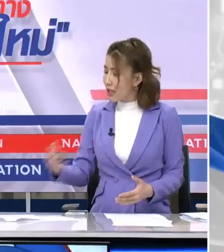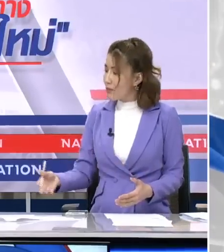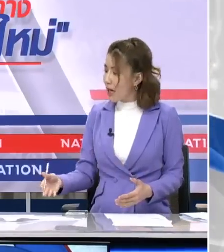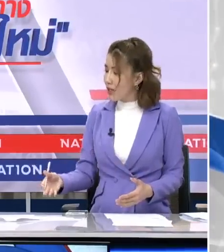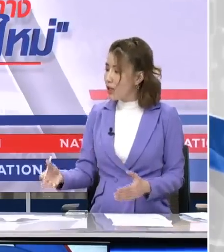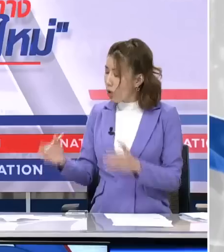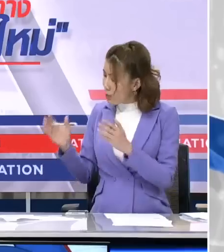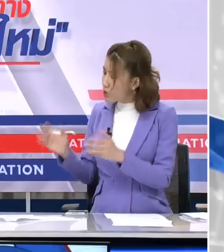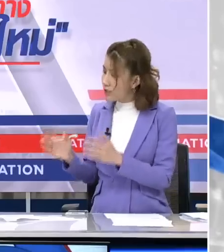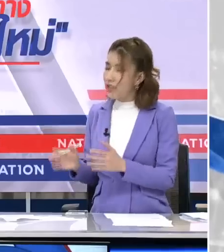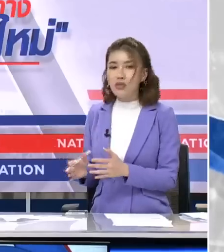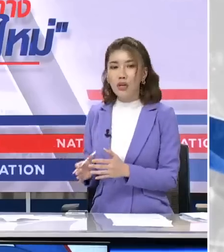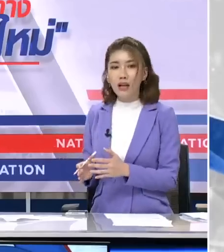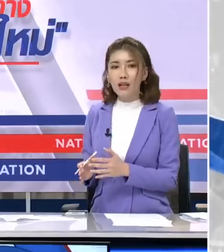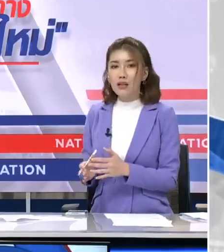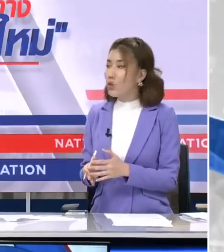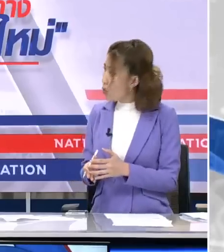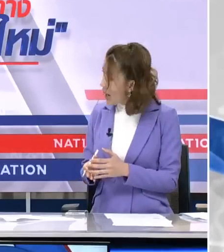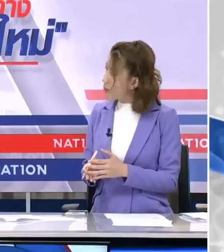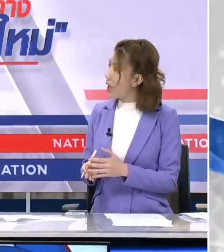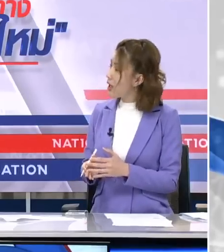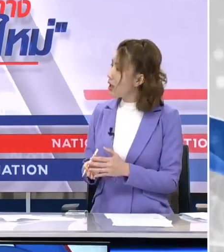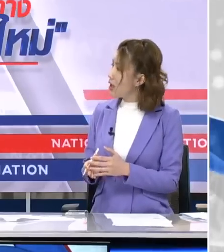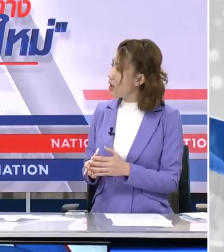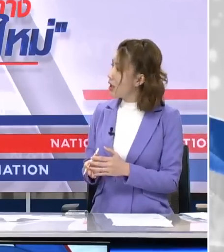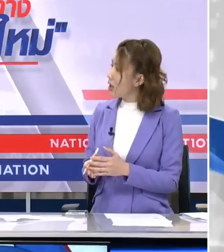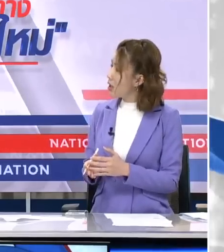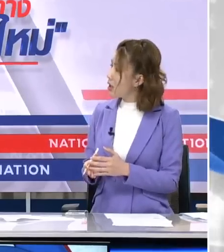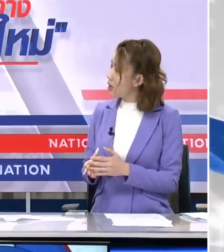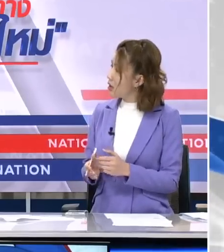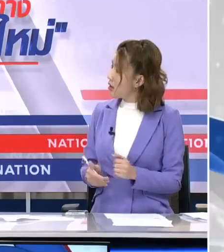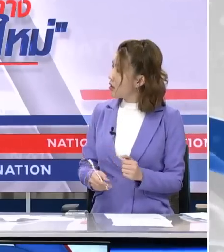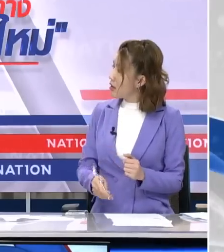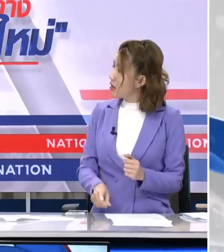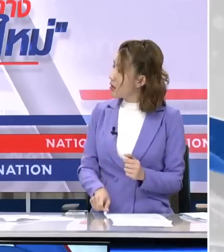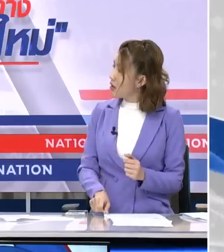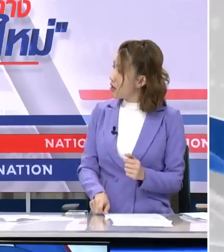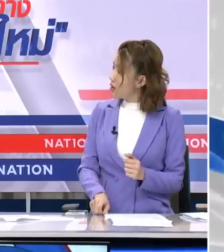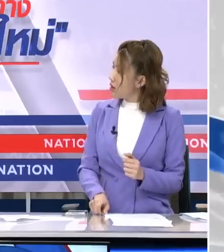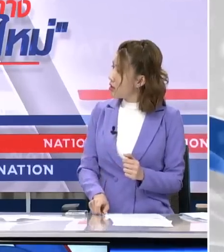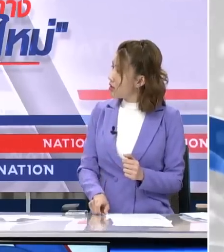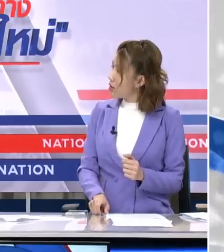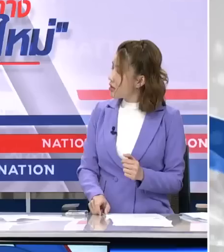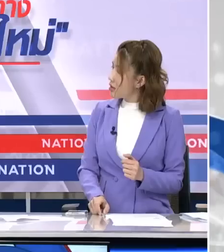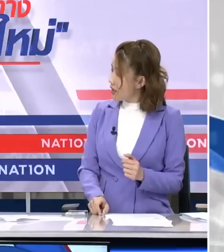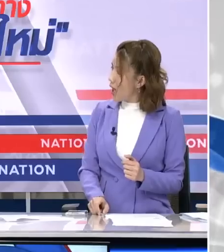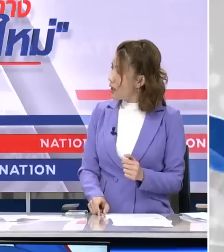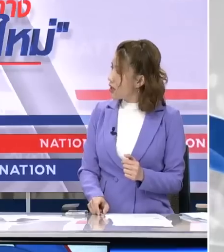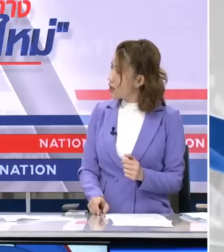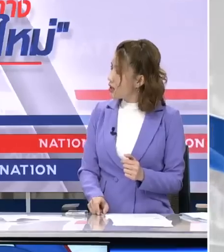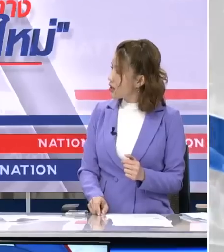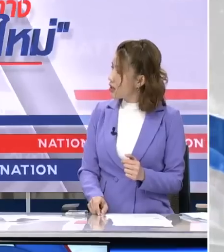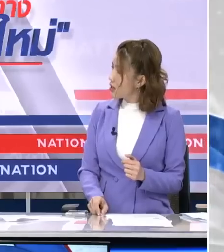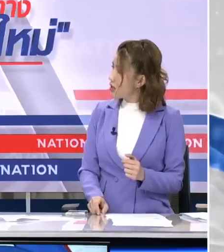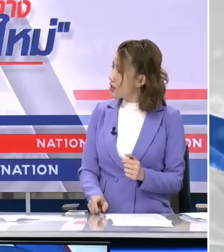ารายงานไปคนที่พูดชัดเจนที่สุดเนี่ยคือคุณภูมิธรรมนะ ครับคือด้วยความที่อาจจะอยู่ในวงคณะในการพูดคุยเป็นหลักด้วยหรือเปล่าก็เ